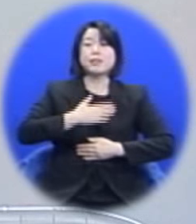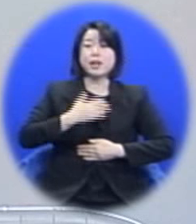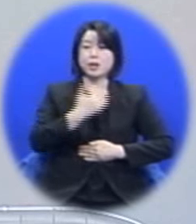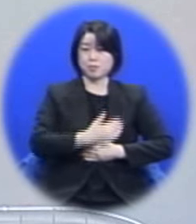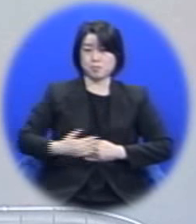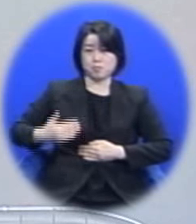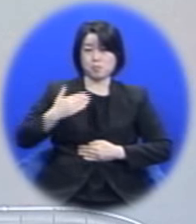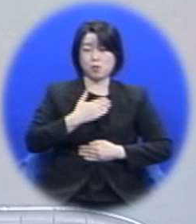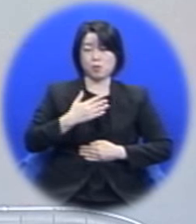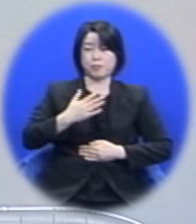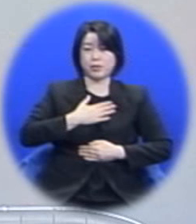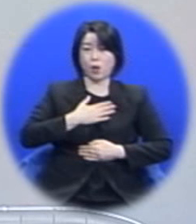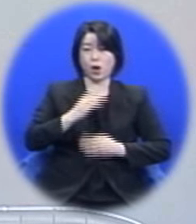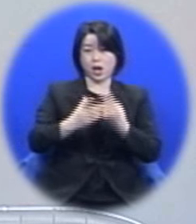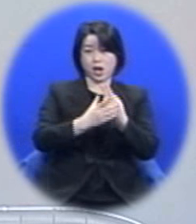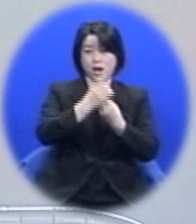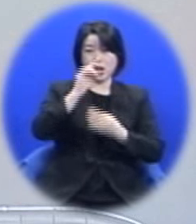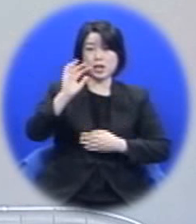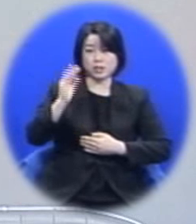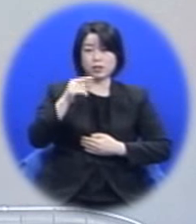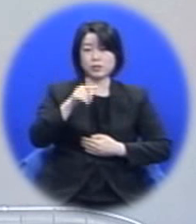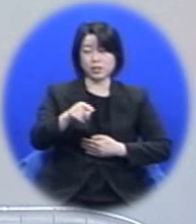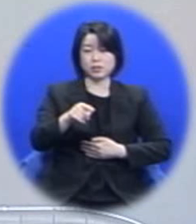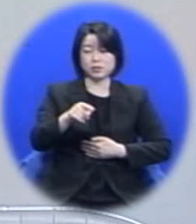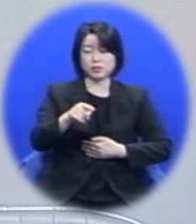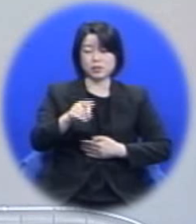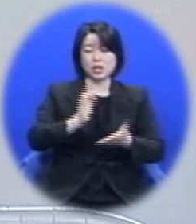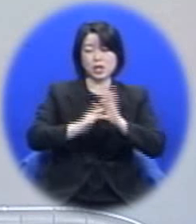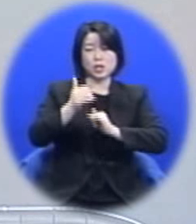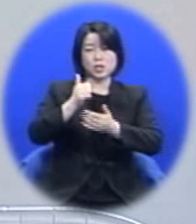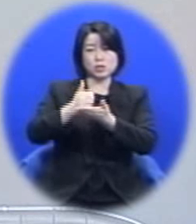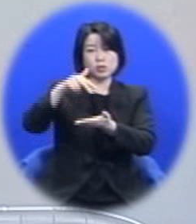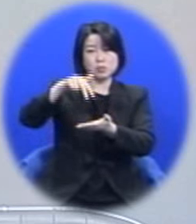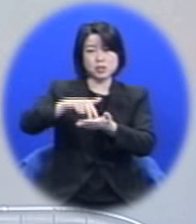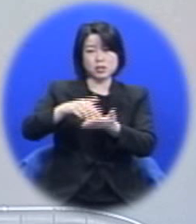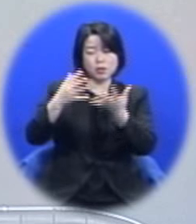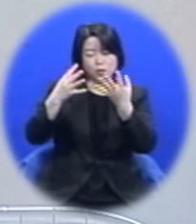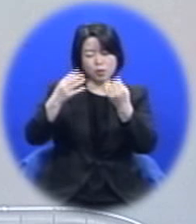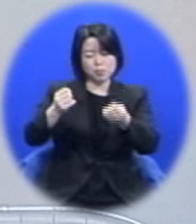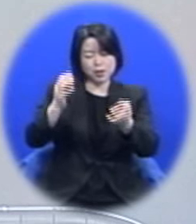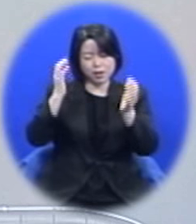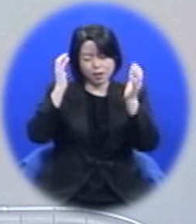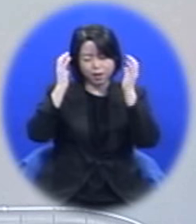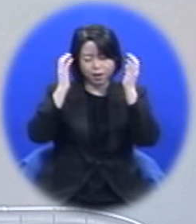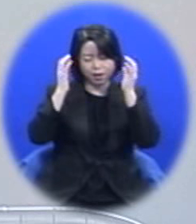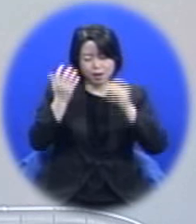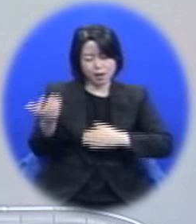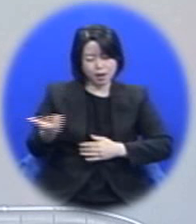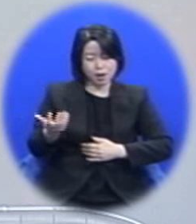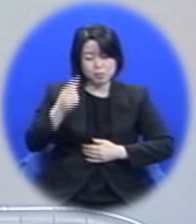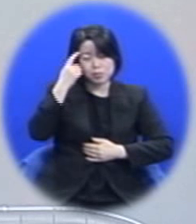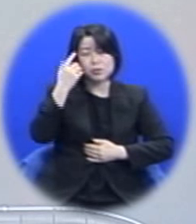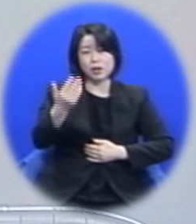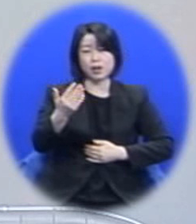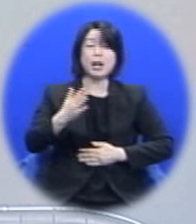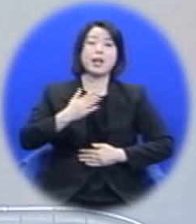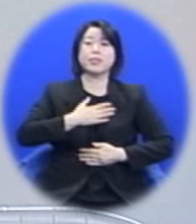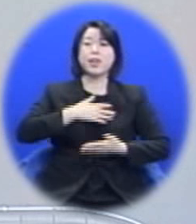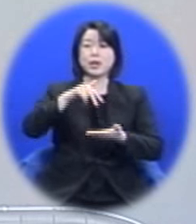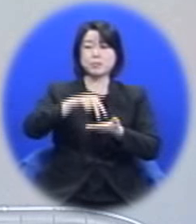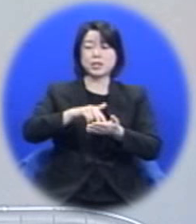몸에 나와 하나가 되신다는 게 그분에게는 얼마나 고통스러운 일일까? 나에게는